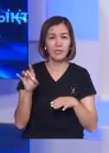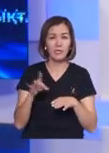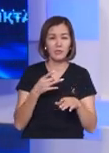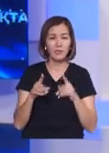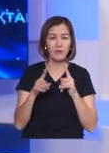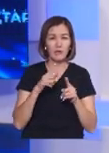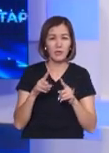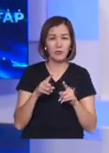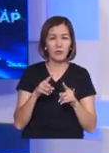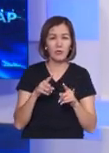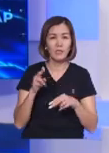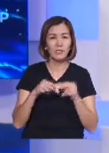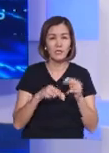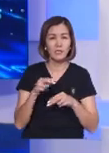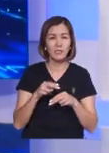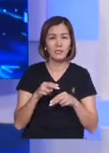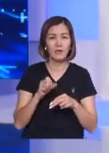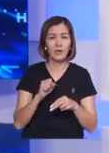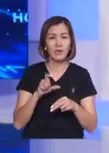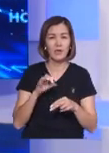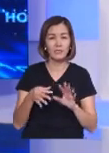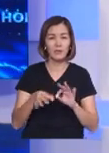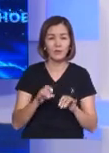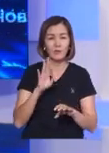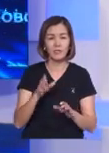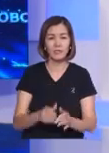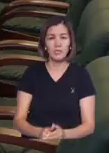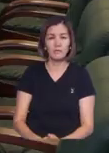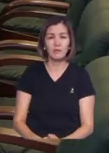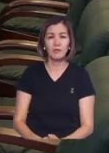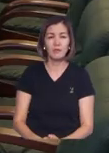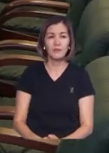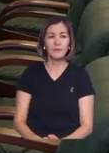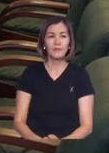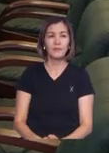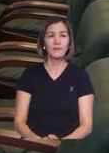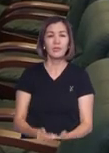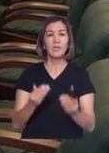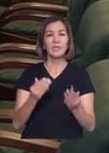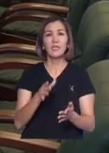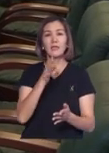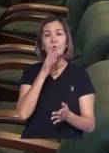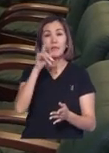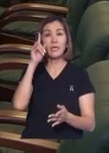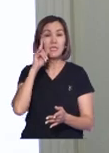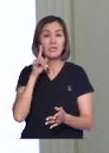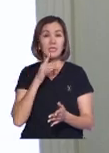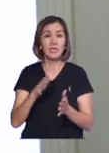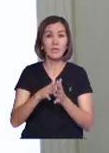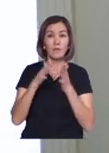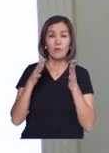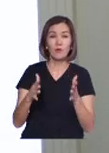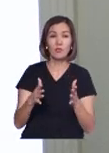республиканского референдума о строительстве АЭС. Подробности в материале. На данный момент в Казахстане большая доля